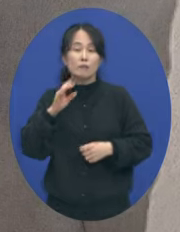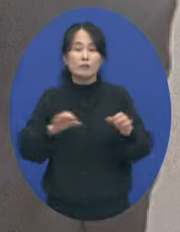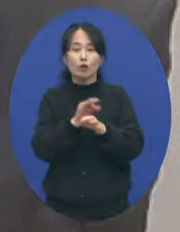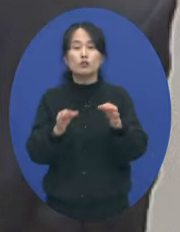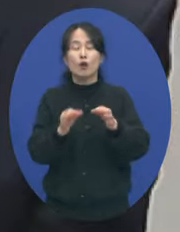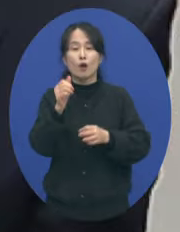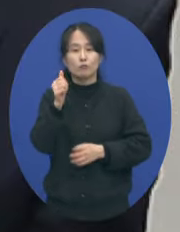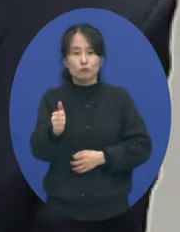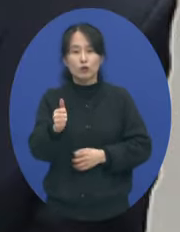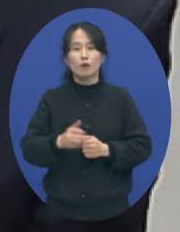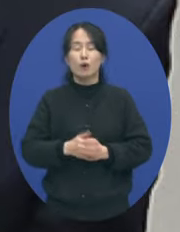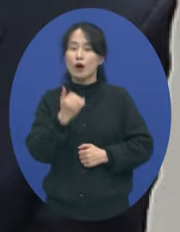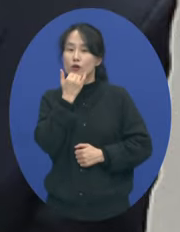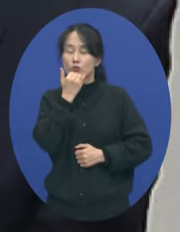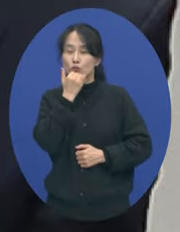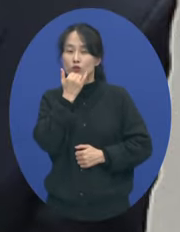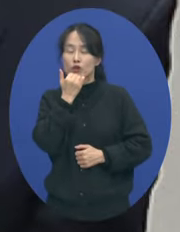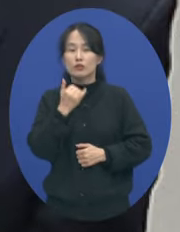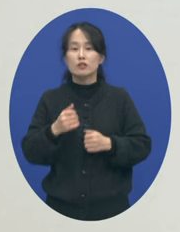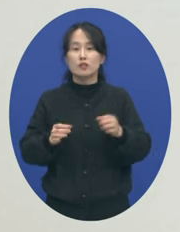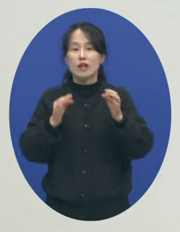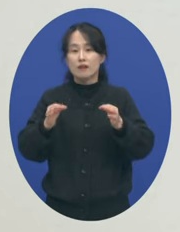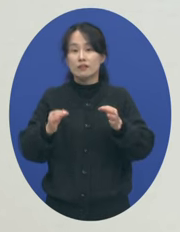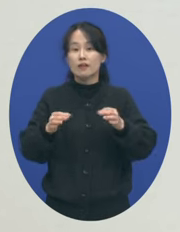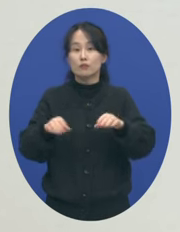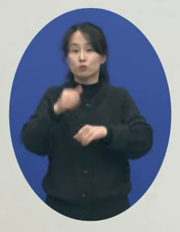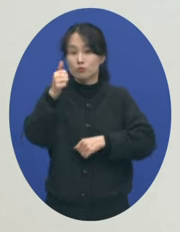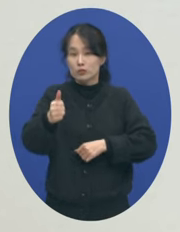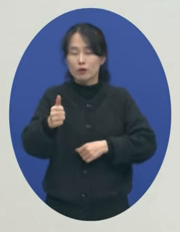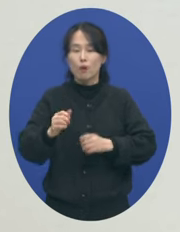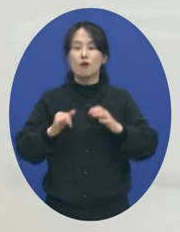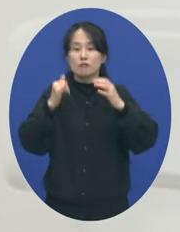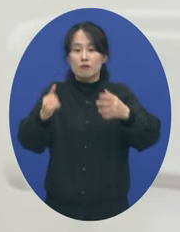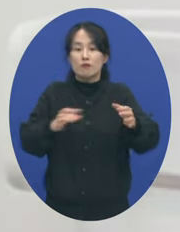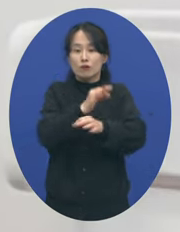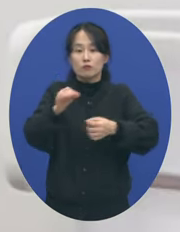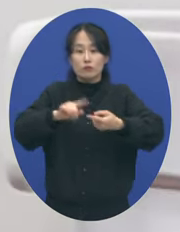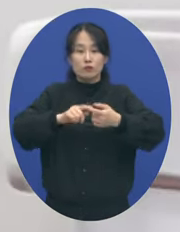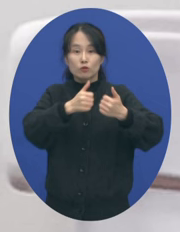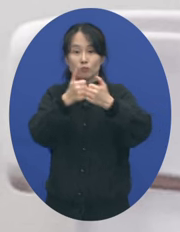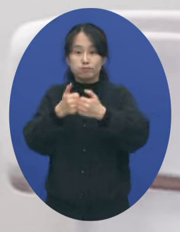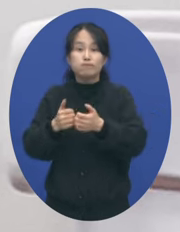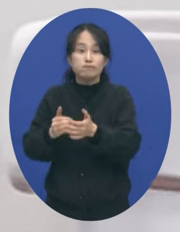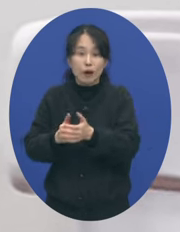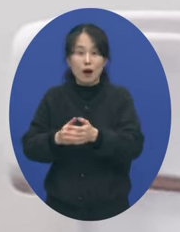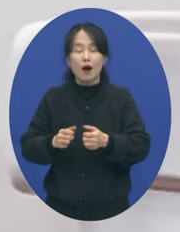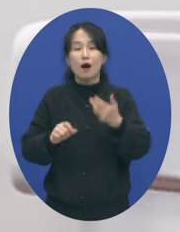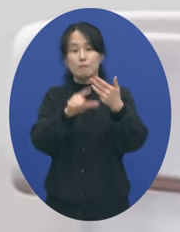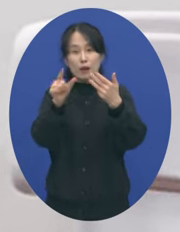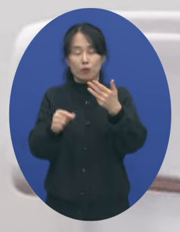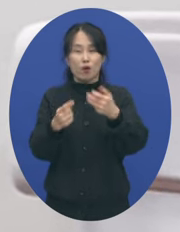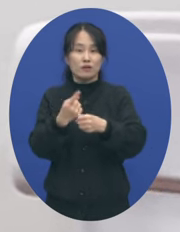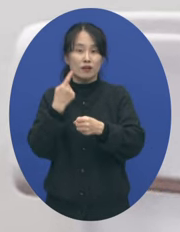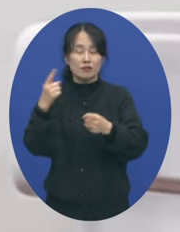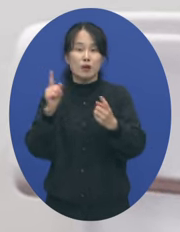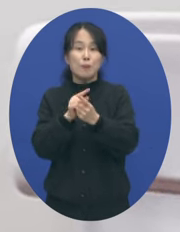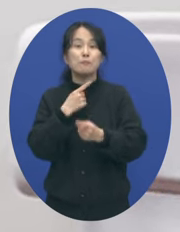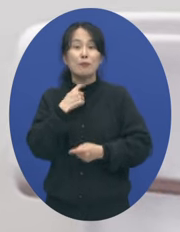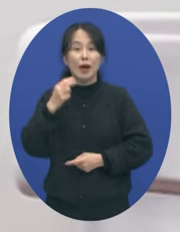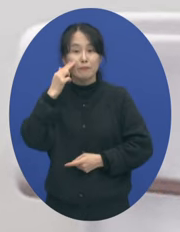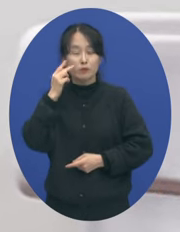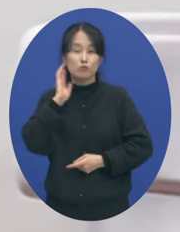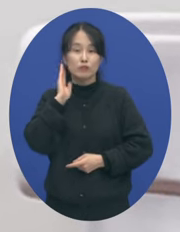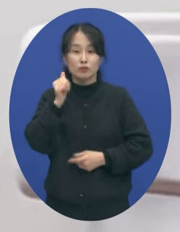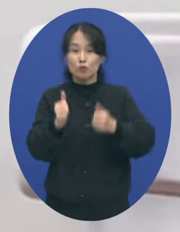장관, 독일 연방은행 총재와 한국은 물론 세계 경제를 논의했고 지난해 8월 만났던 엘고어 전 미국